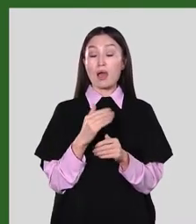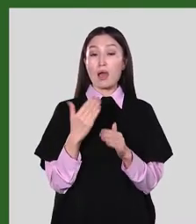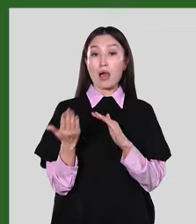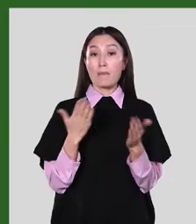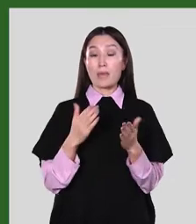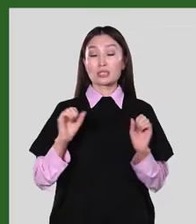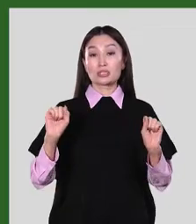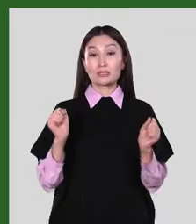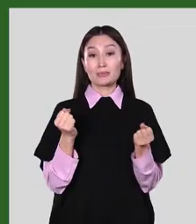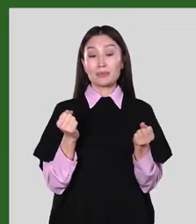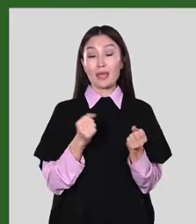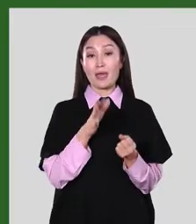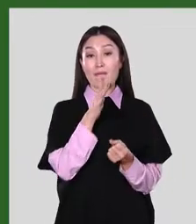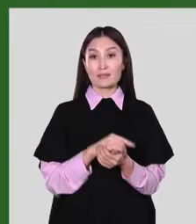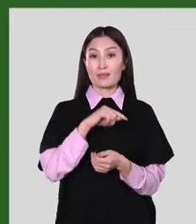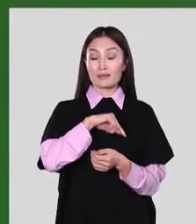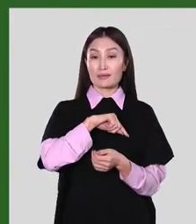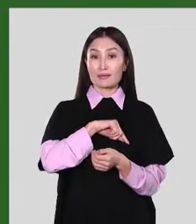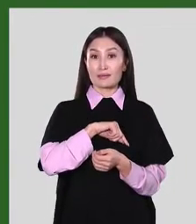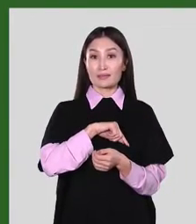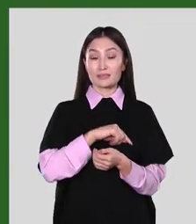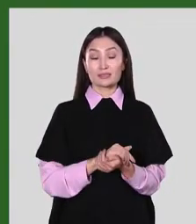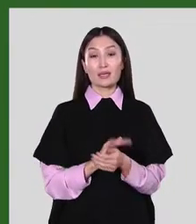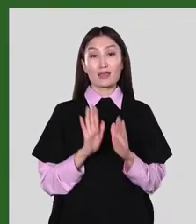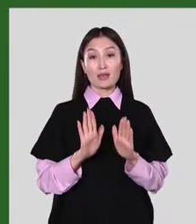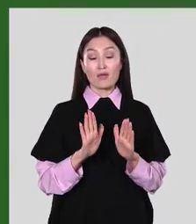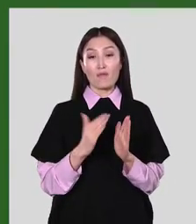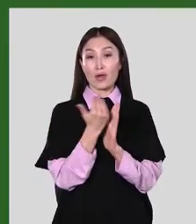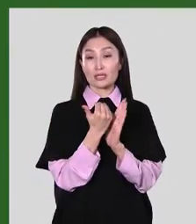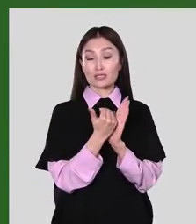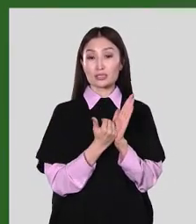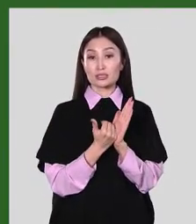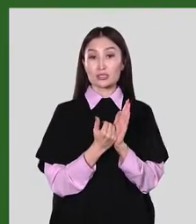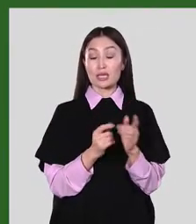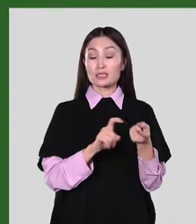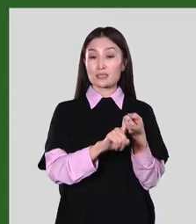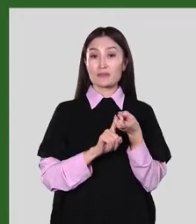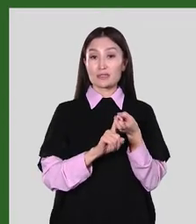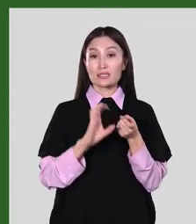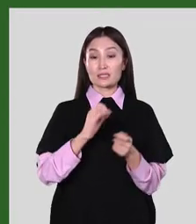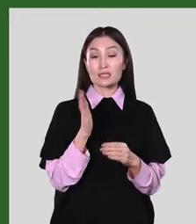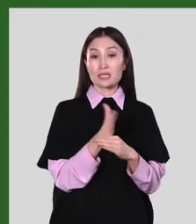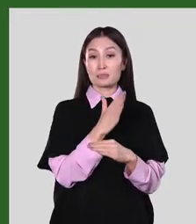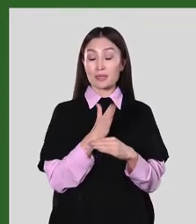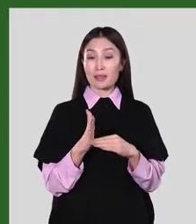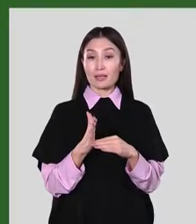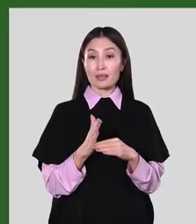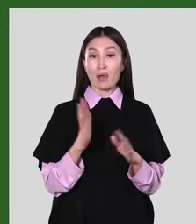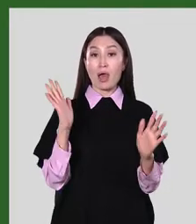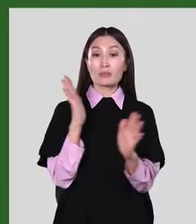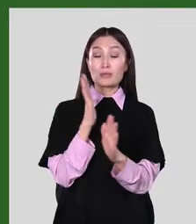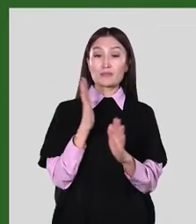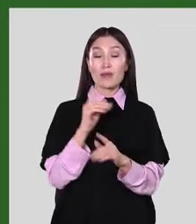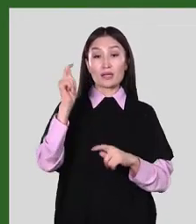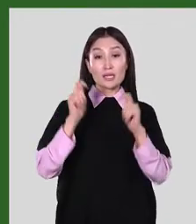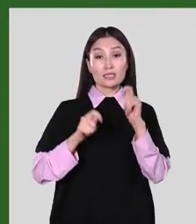зимнее время характерные черты такого режима связаны с распределением атмосферных